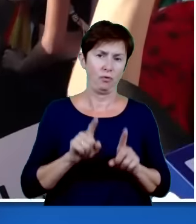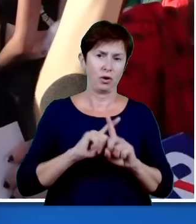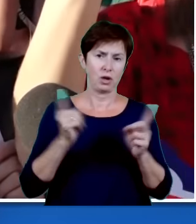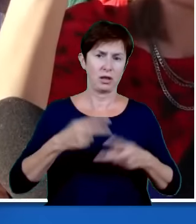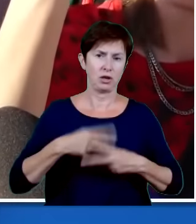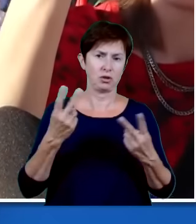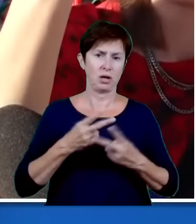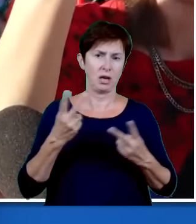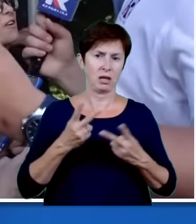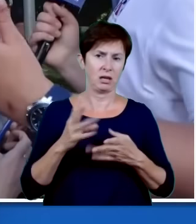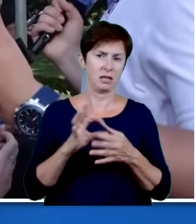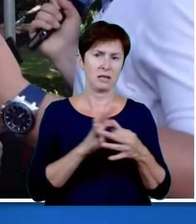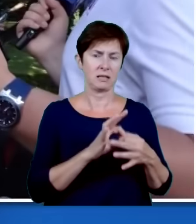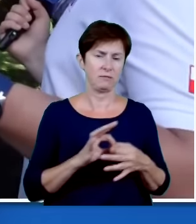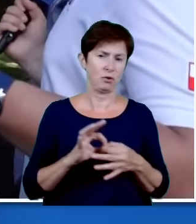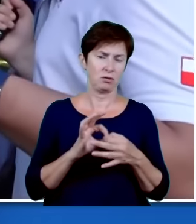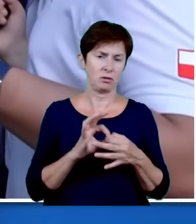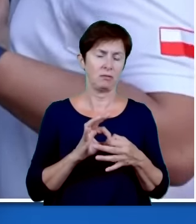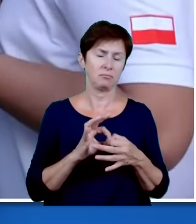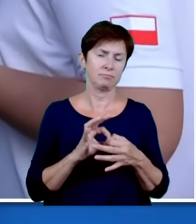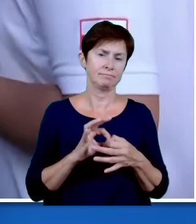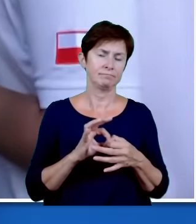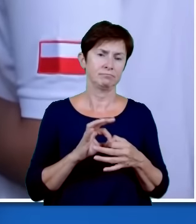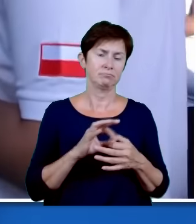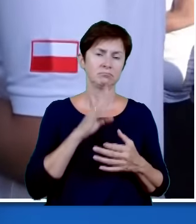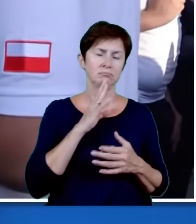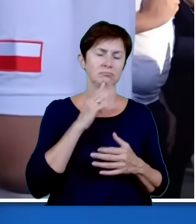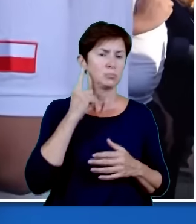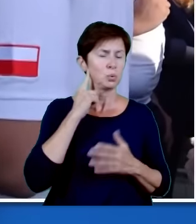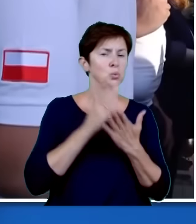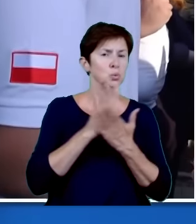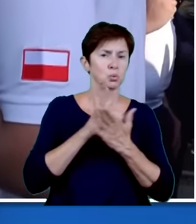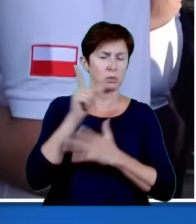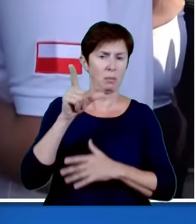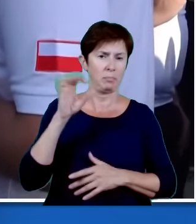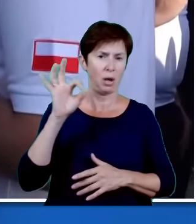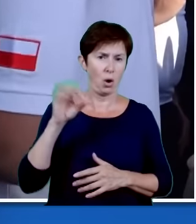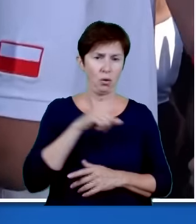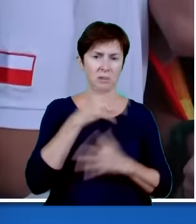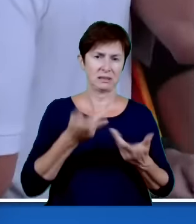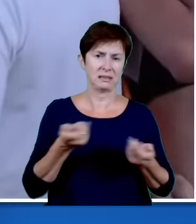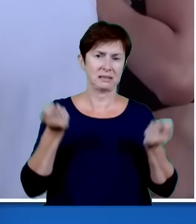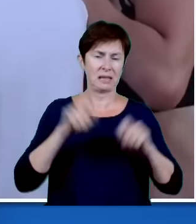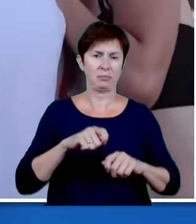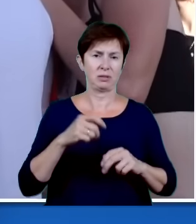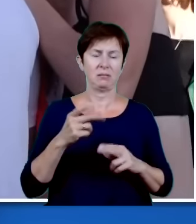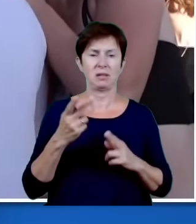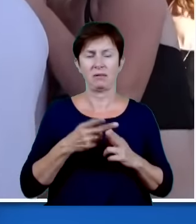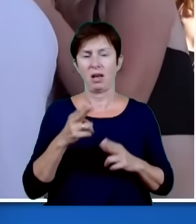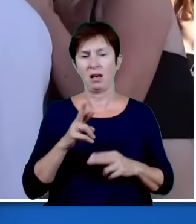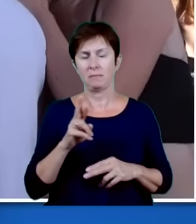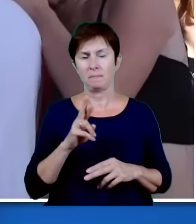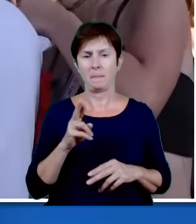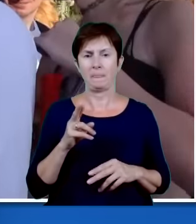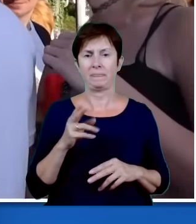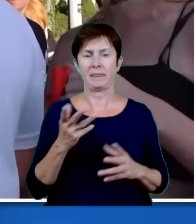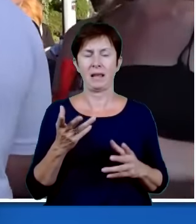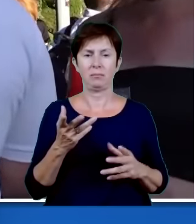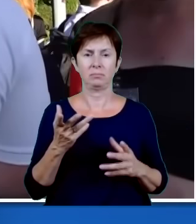związanych będących na usługach Tak naprawdę po zamknięcia telewizji Republika albo pozbawienia ich państwa